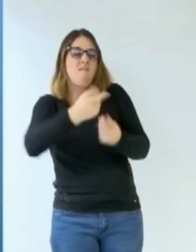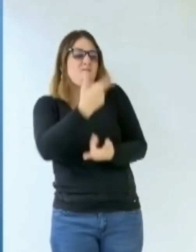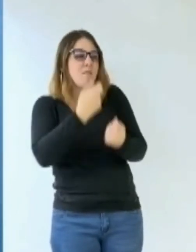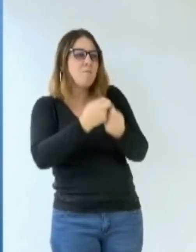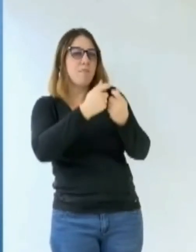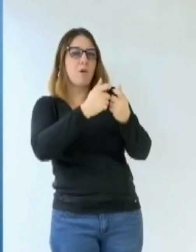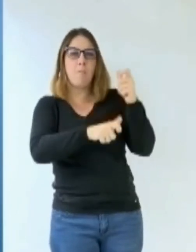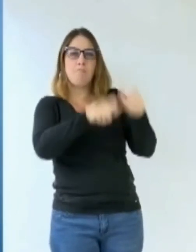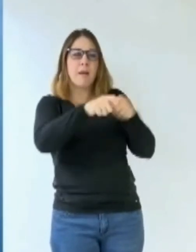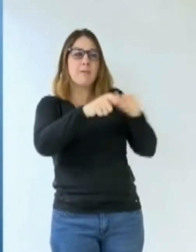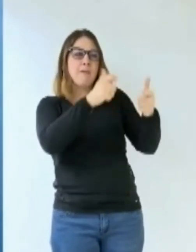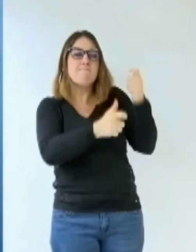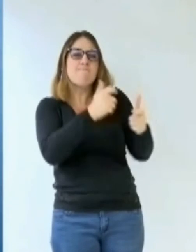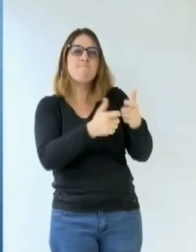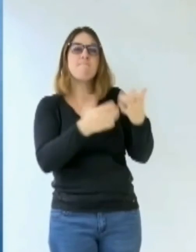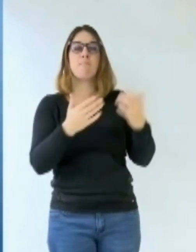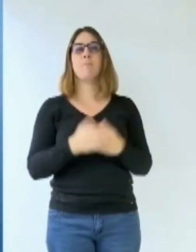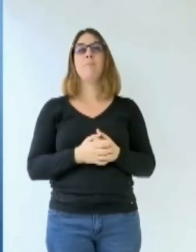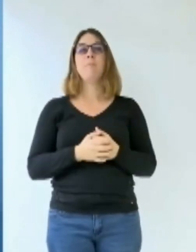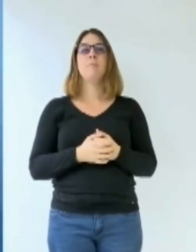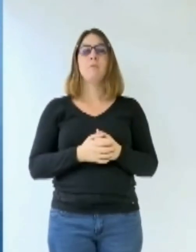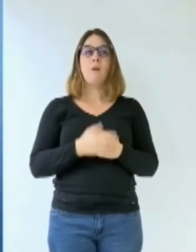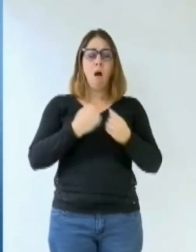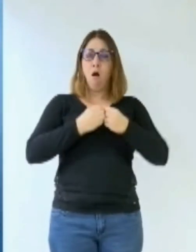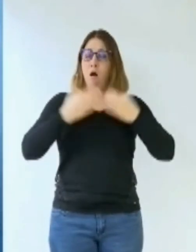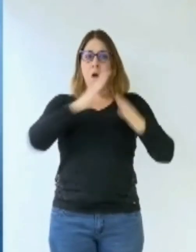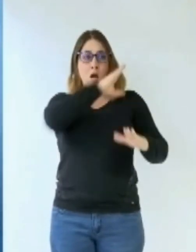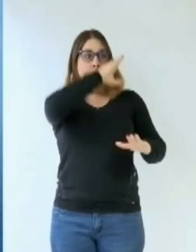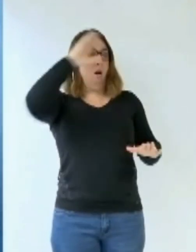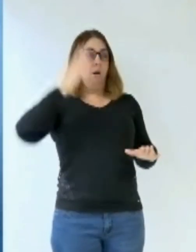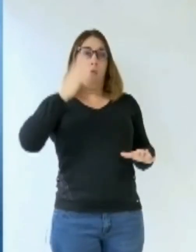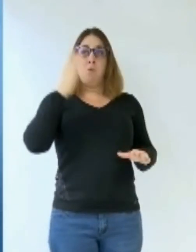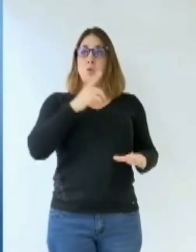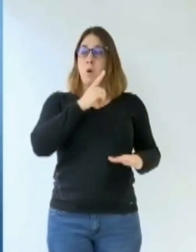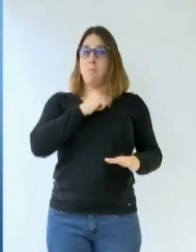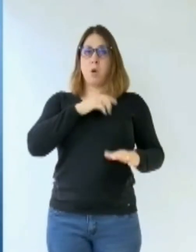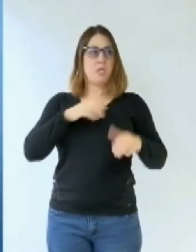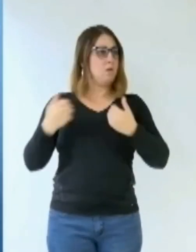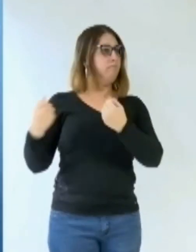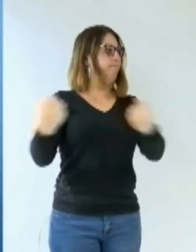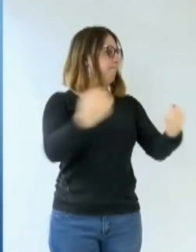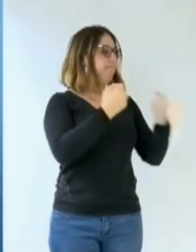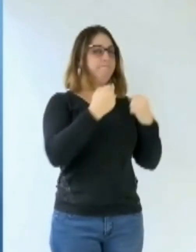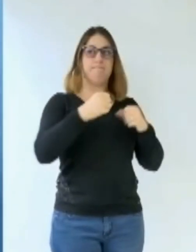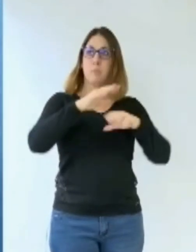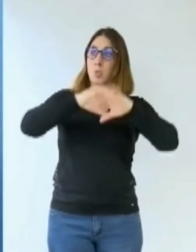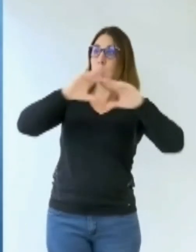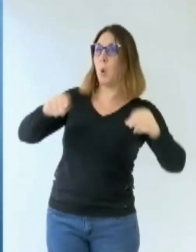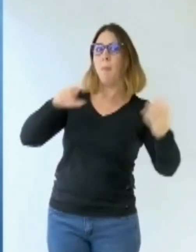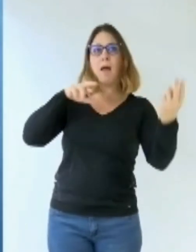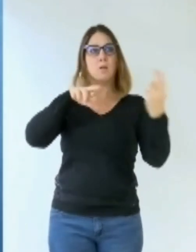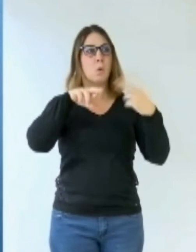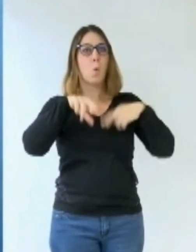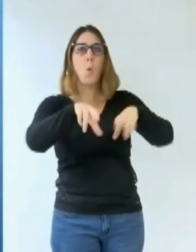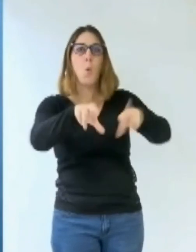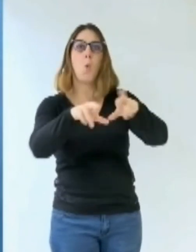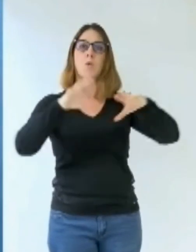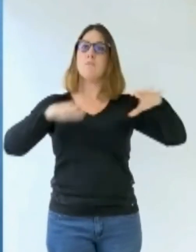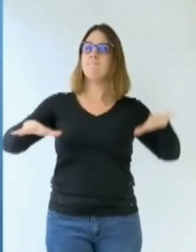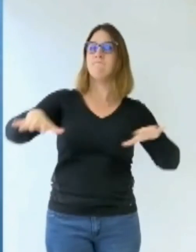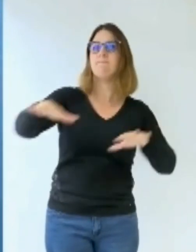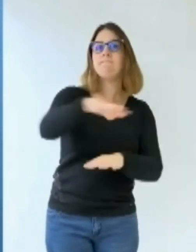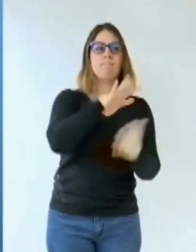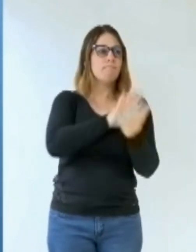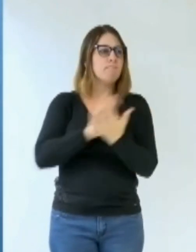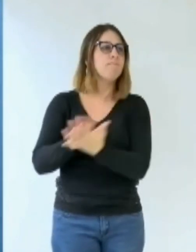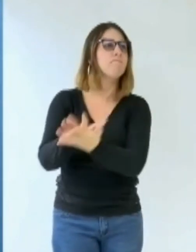est surchargée, nous avons besoin d'une police de proximité qui assure la sécurité sur l'espace public, au quotidien, dans la rue, au plus